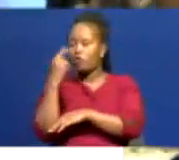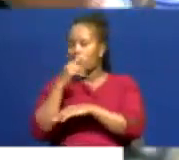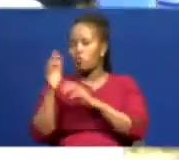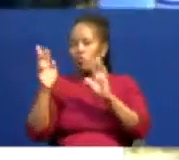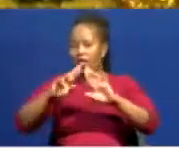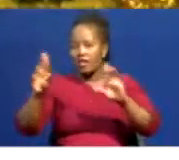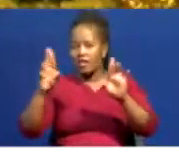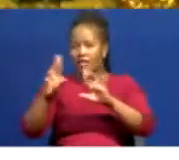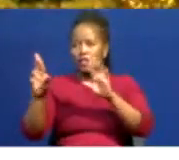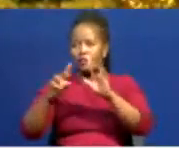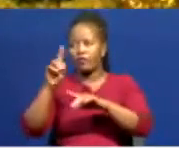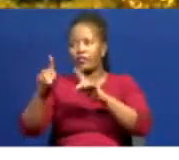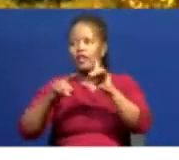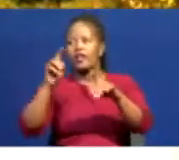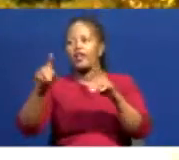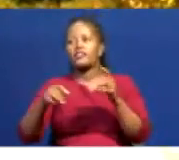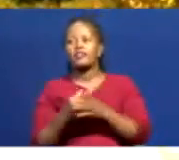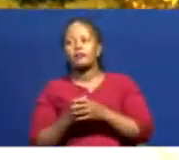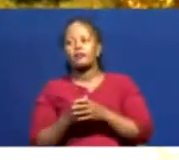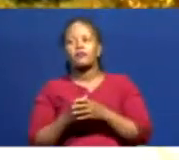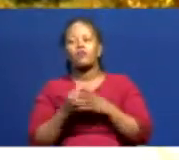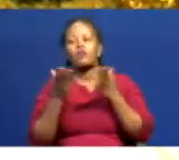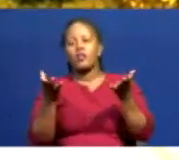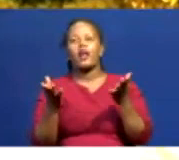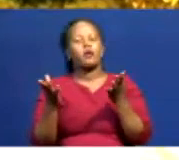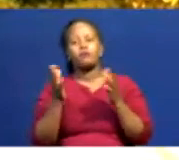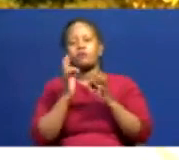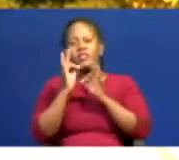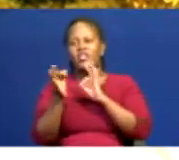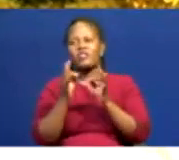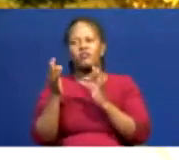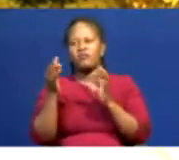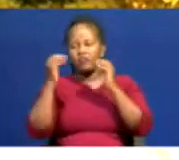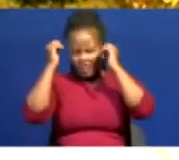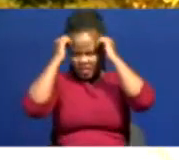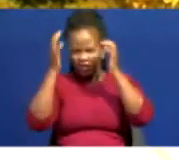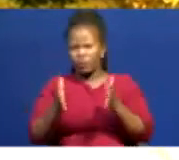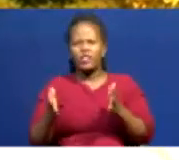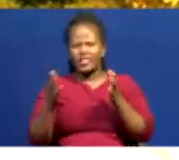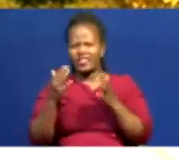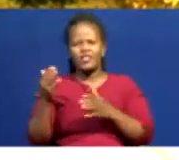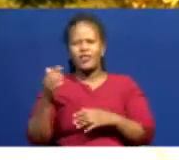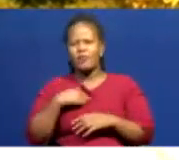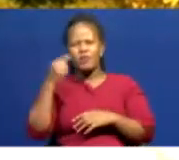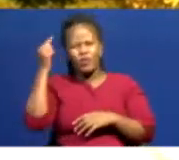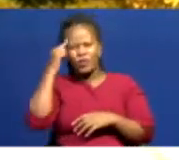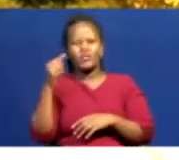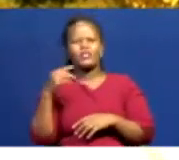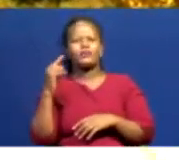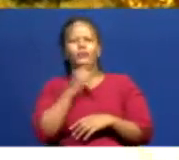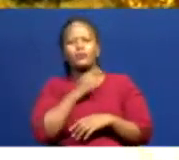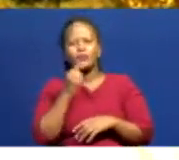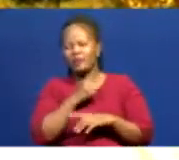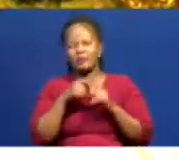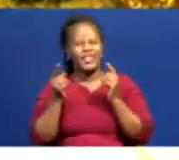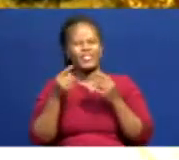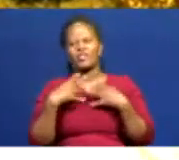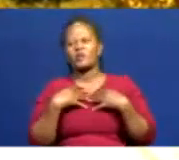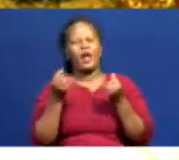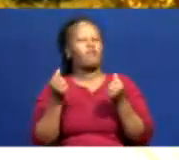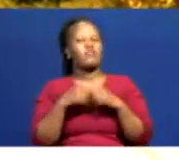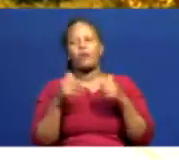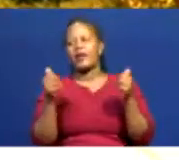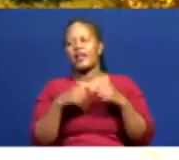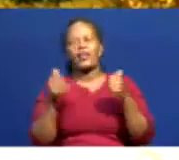wa kitaifa. Mpata mtoto akiwa nzuri, si vile nilikuwa natarajia nimpate, but nimempata akiwa hata na afya